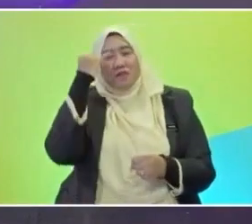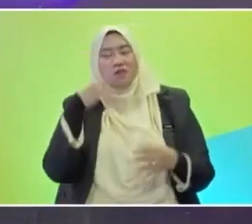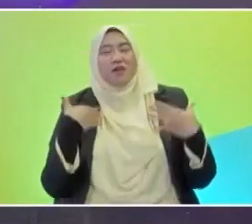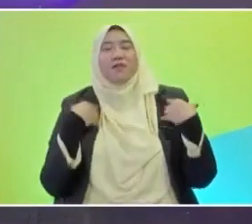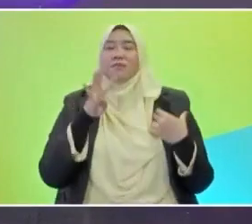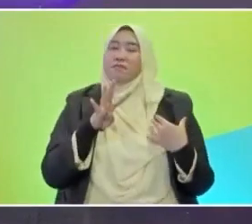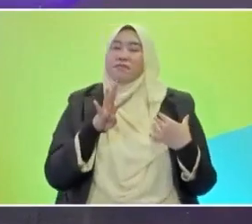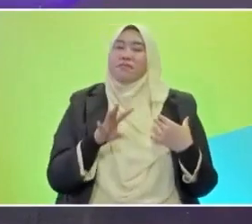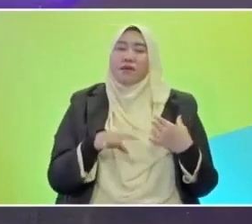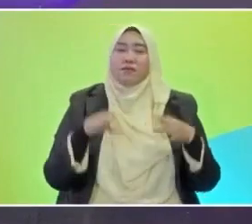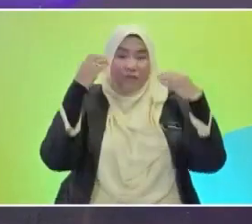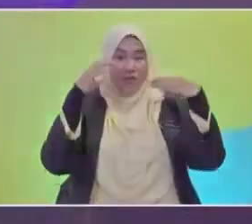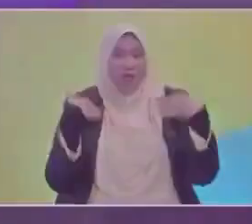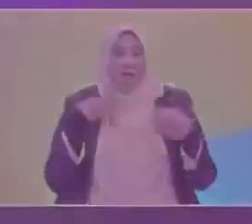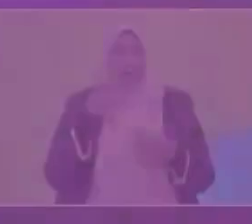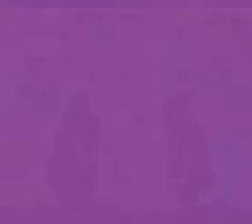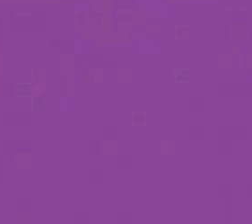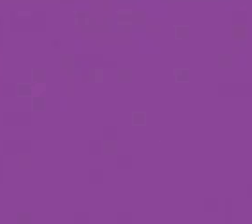kelas dulu